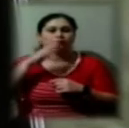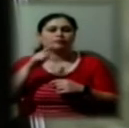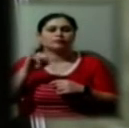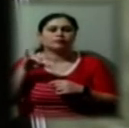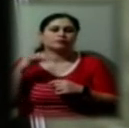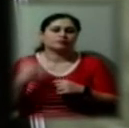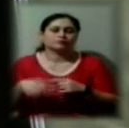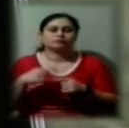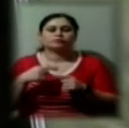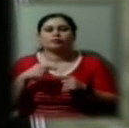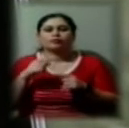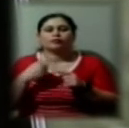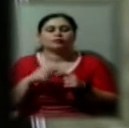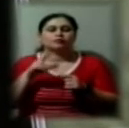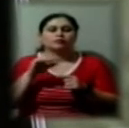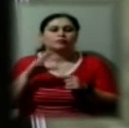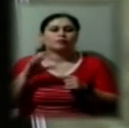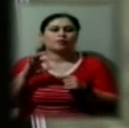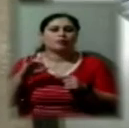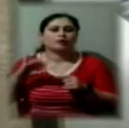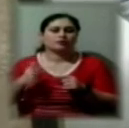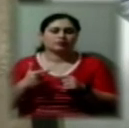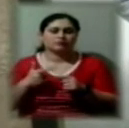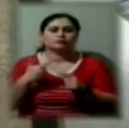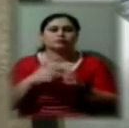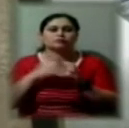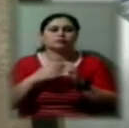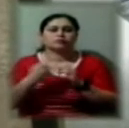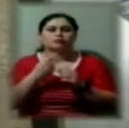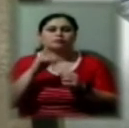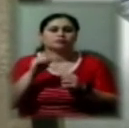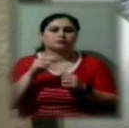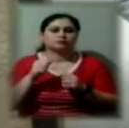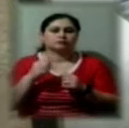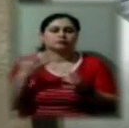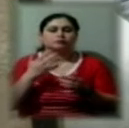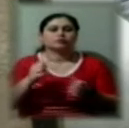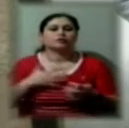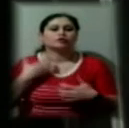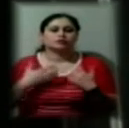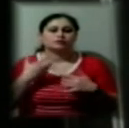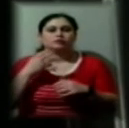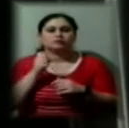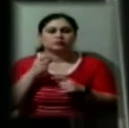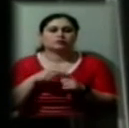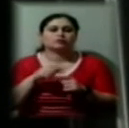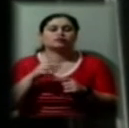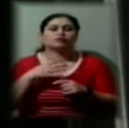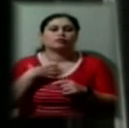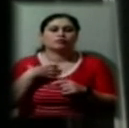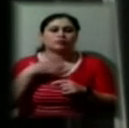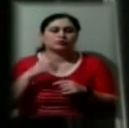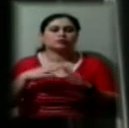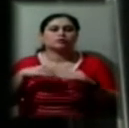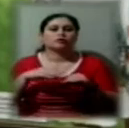співробітників комунального підприємства «Оберіг» Херсонської обласної ради, яке піклується якраз з загиблими, родинами загиблих